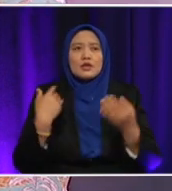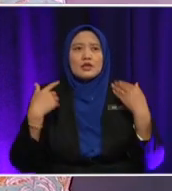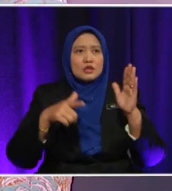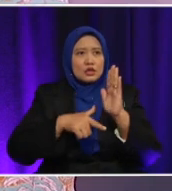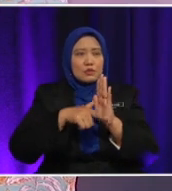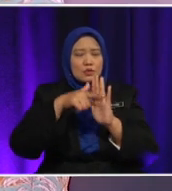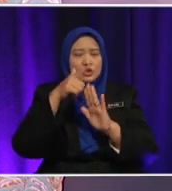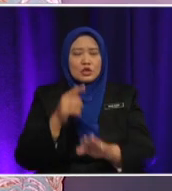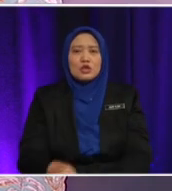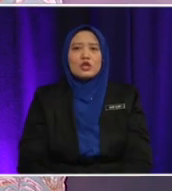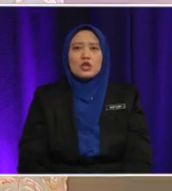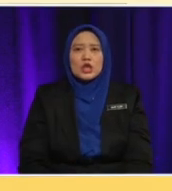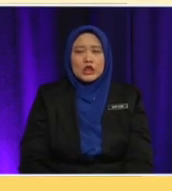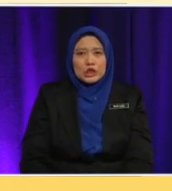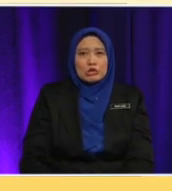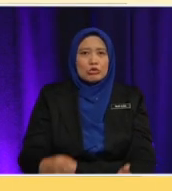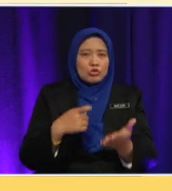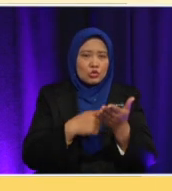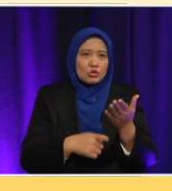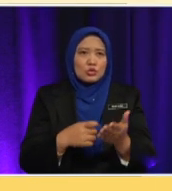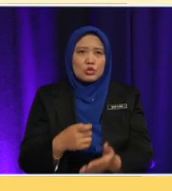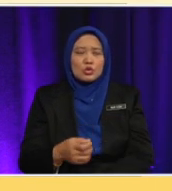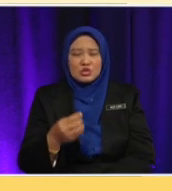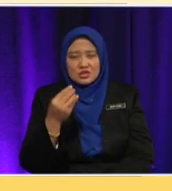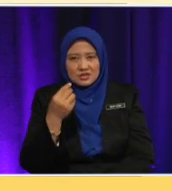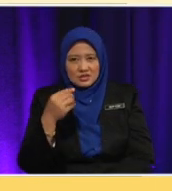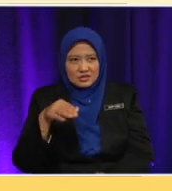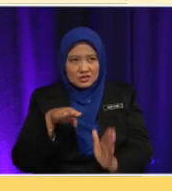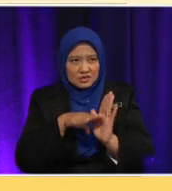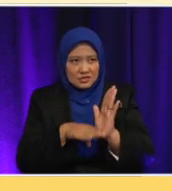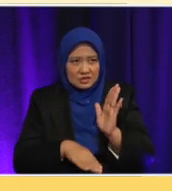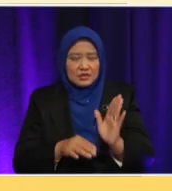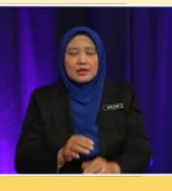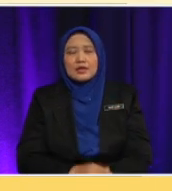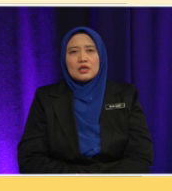di kos yang rendah mesra alam dan sebagainya tenaga tak boleh baru